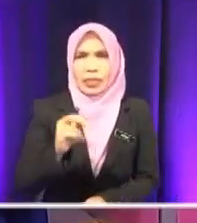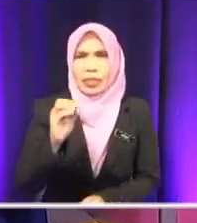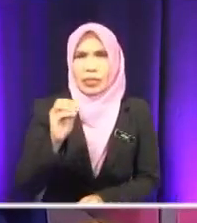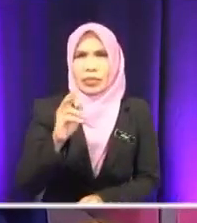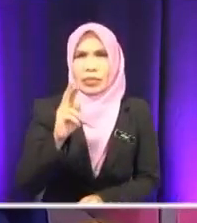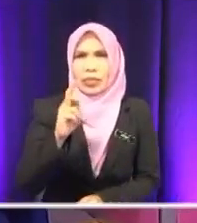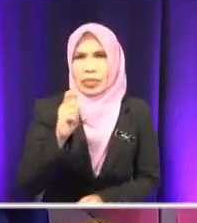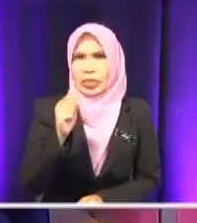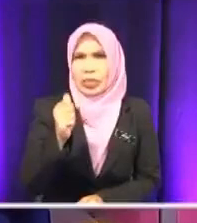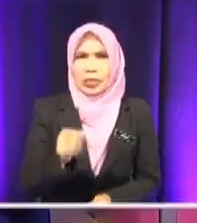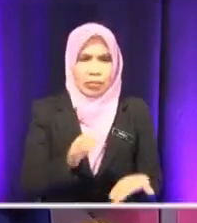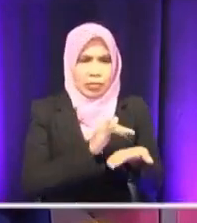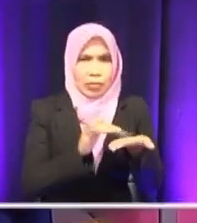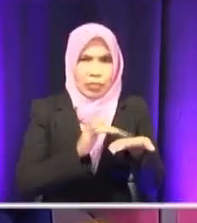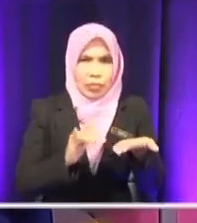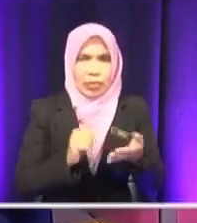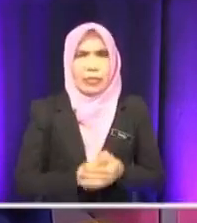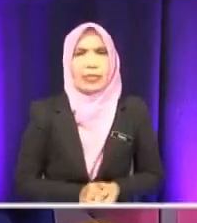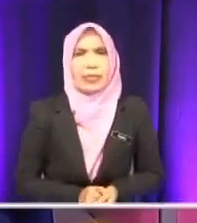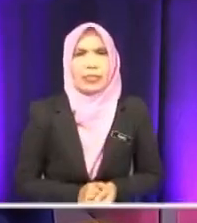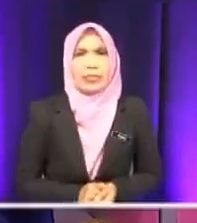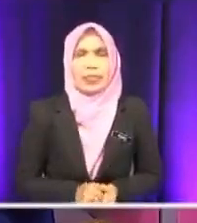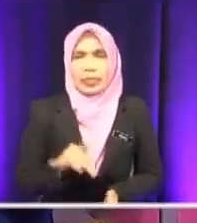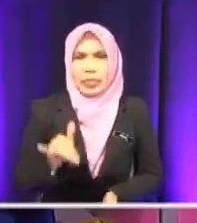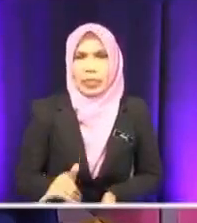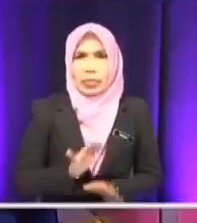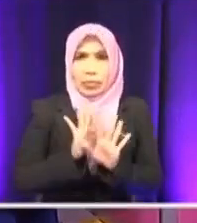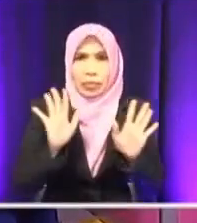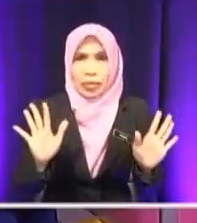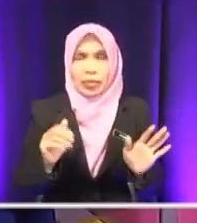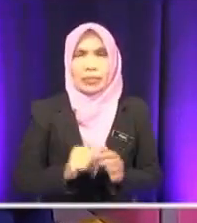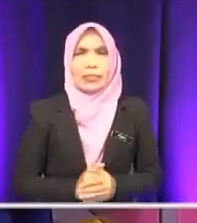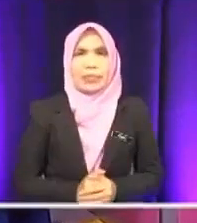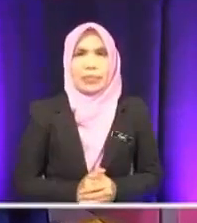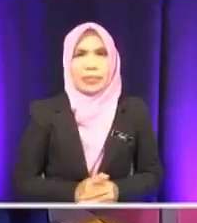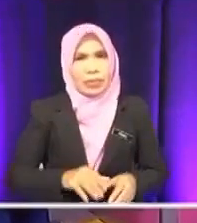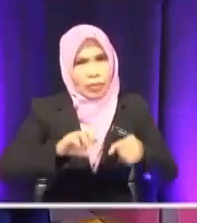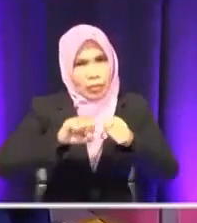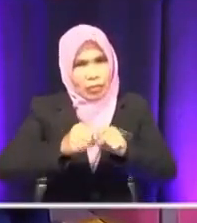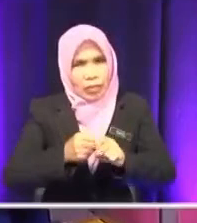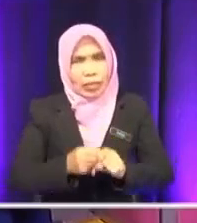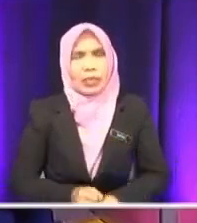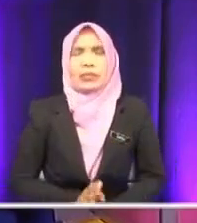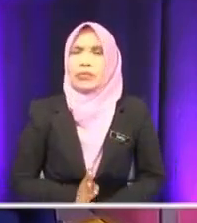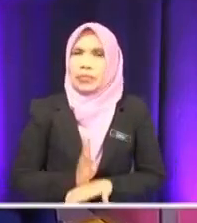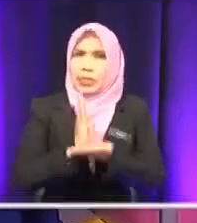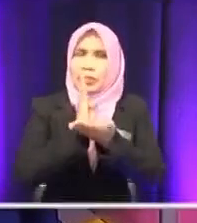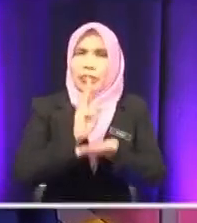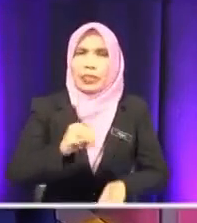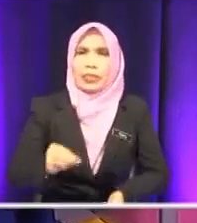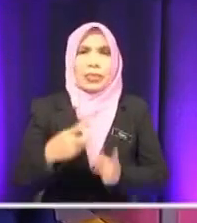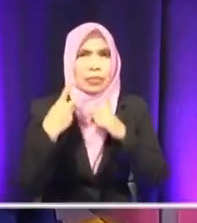Dengan apa catatan yang jelas ya Yang jelas supaya membantu murid-murid semua